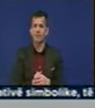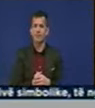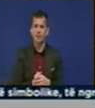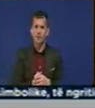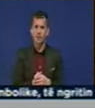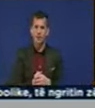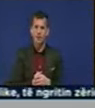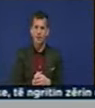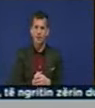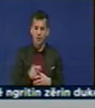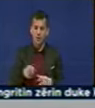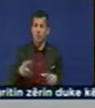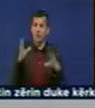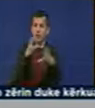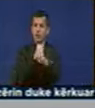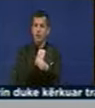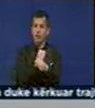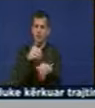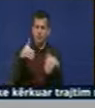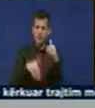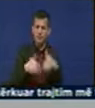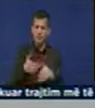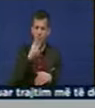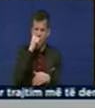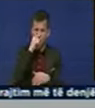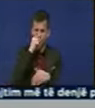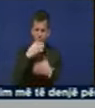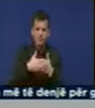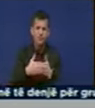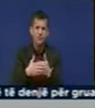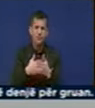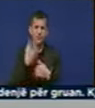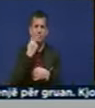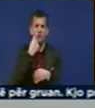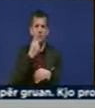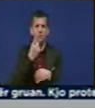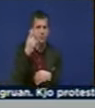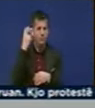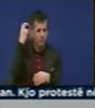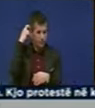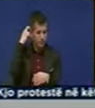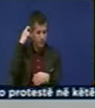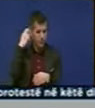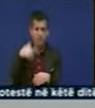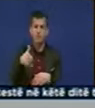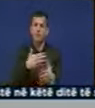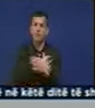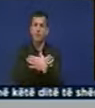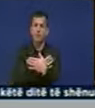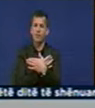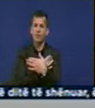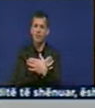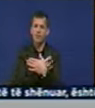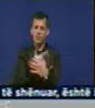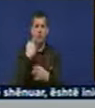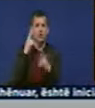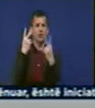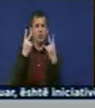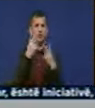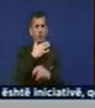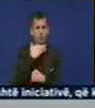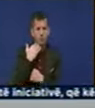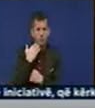Deja ta përfundoj me zgjedhjet lokale në Shqipëri, që po afroj 21 qershori, në Shqipëri do t'jetë një moment i rëndësishëm për